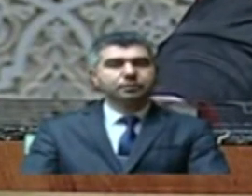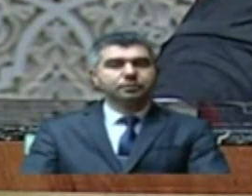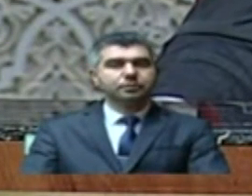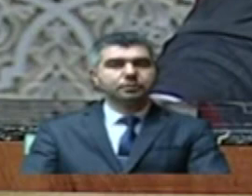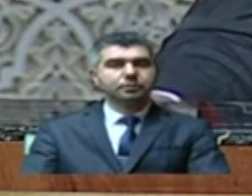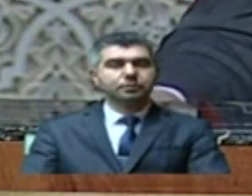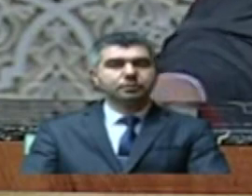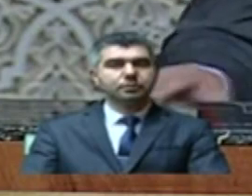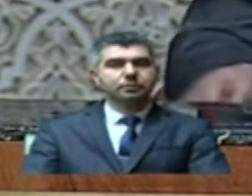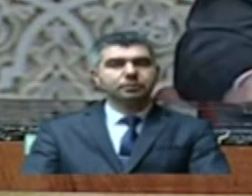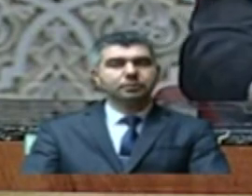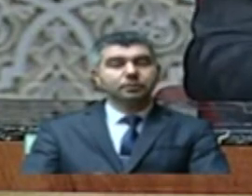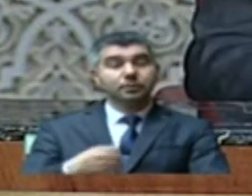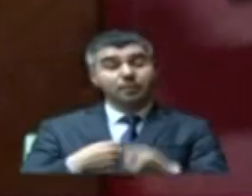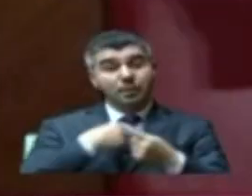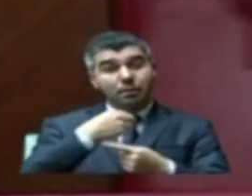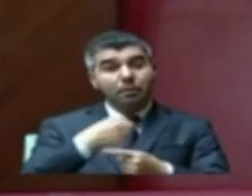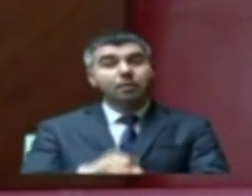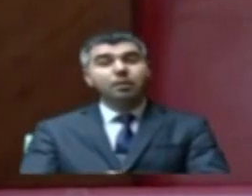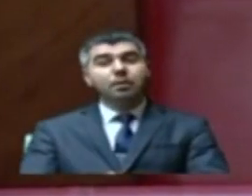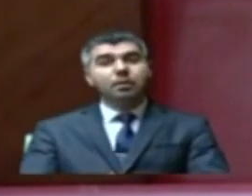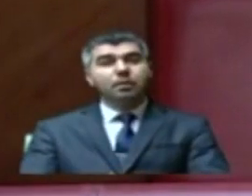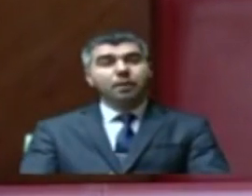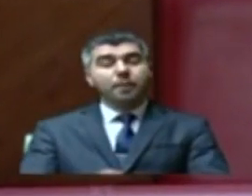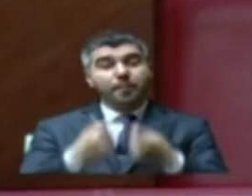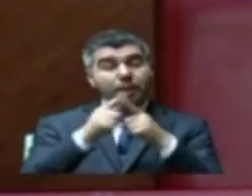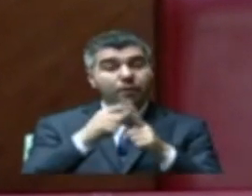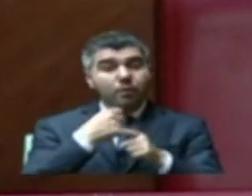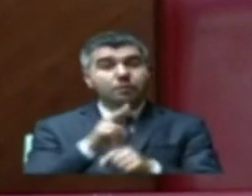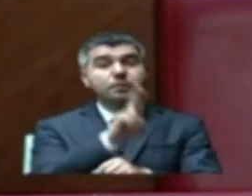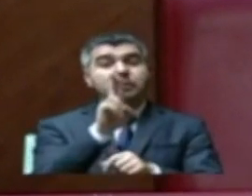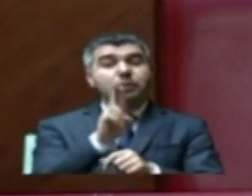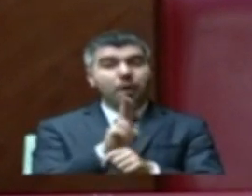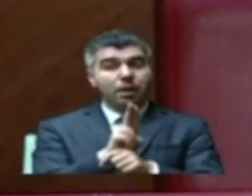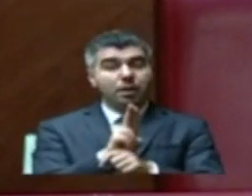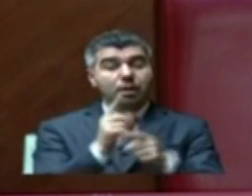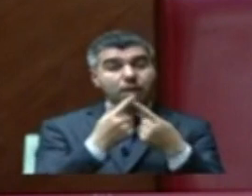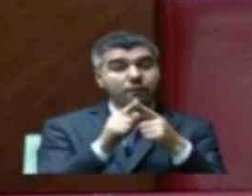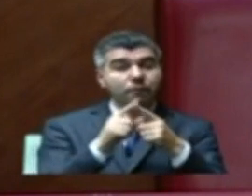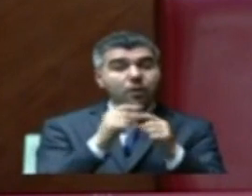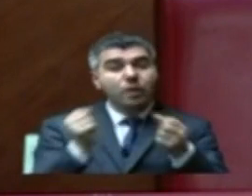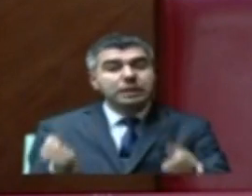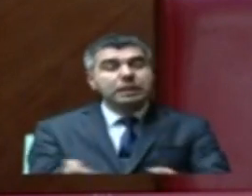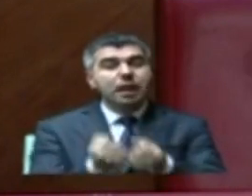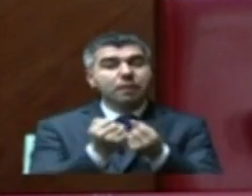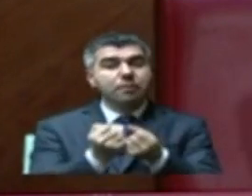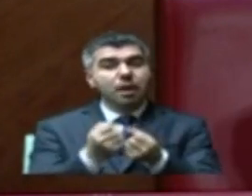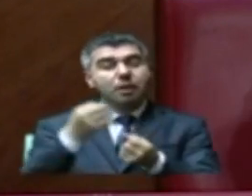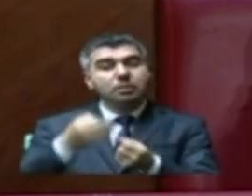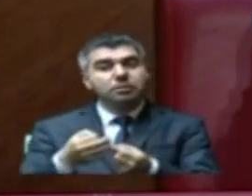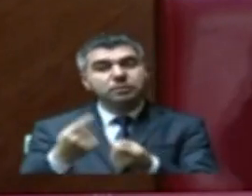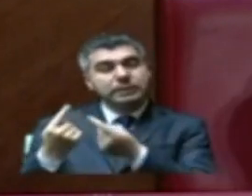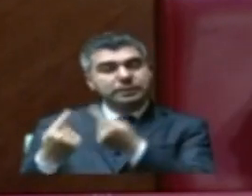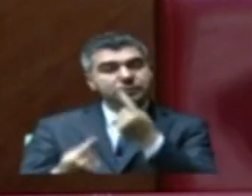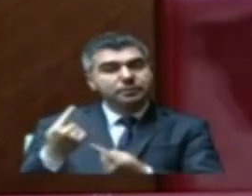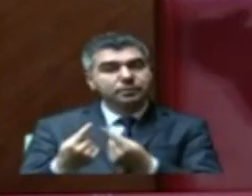تفضلي. انا غنبدا بواحد المسألة، هو ملي قلت أن السؤال ديال الإنقاذ وسؤال ديال التنمية وهذا أن هذا موضوع فيه إحنا